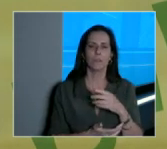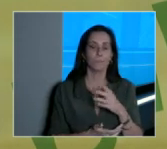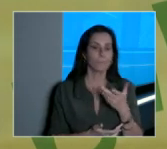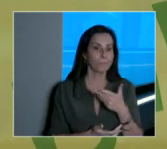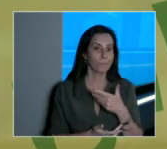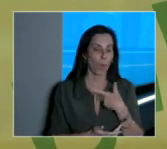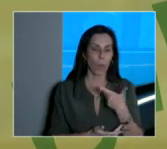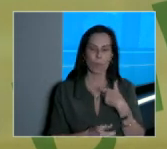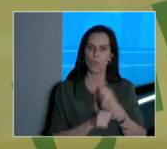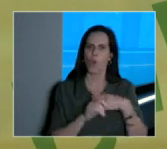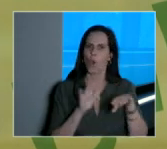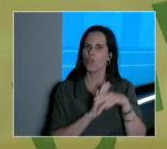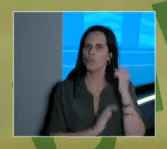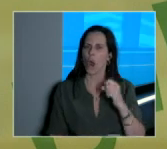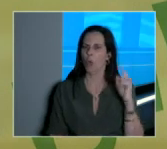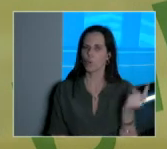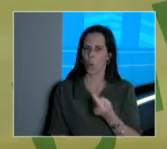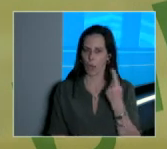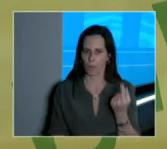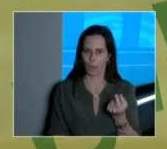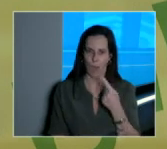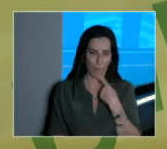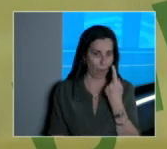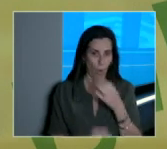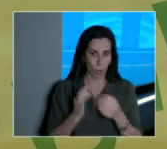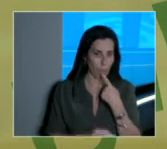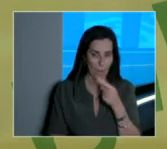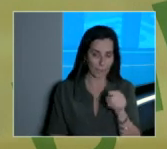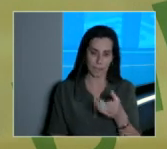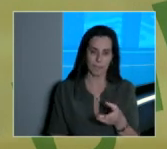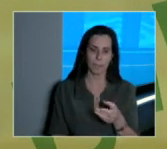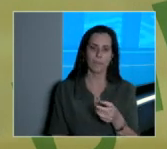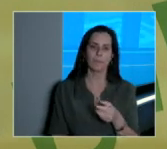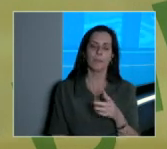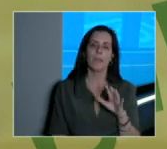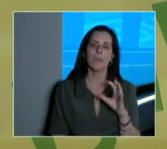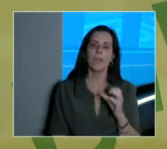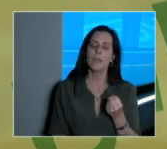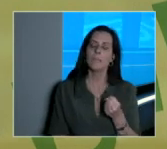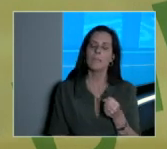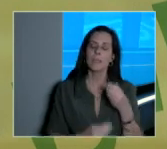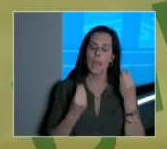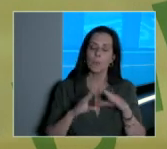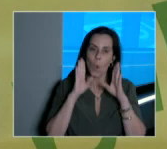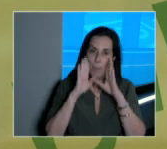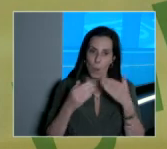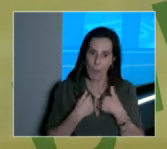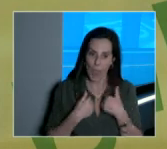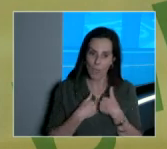כי אנחנו יכולים לעשות חוק שיהרוג את כולנו, זה אמר את זה אחד מעורכי הדין. זאת אומרת, אם העם יאבד אמון בנבחרים